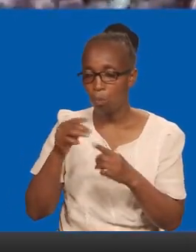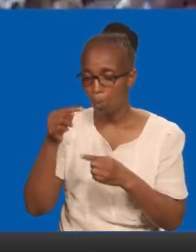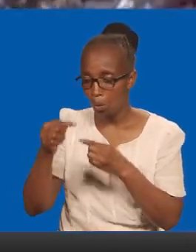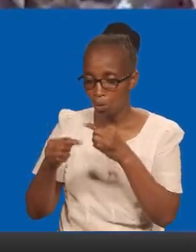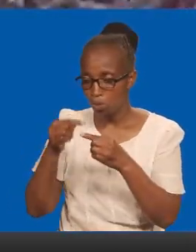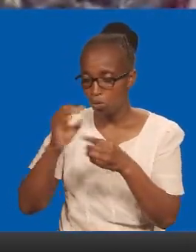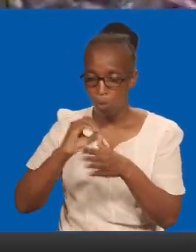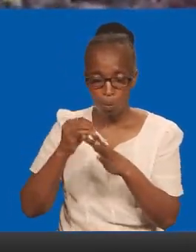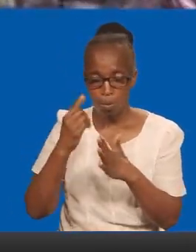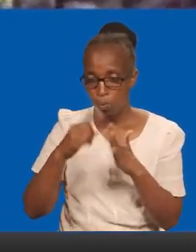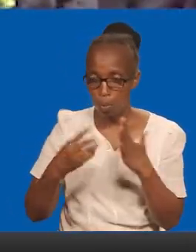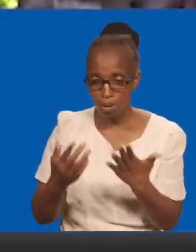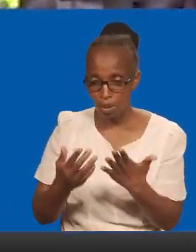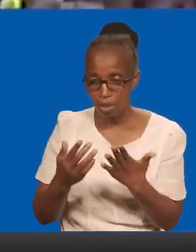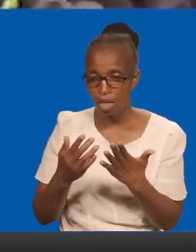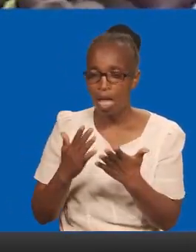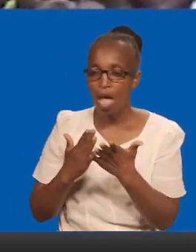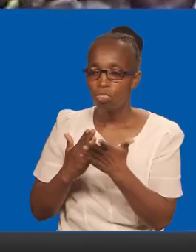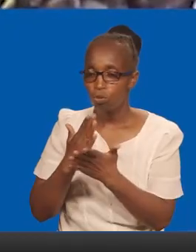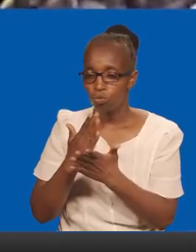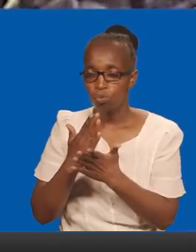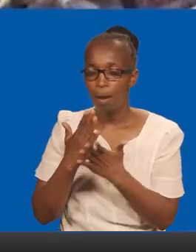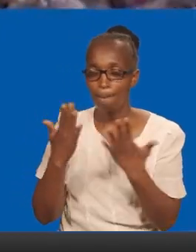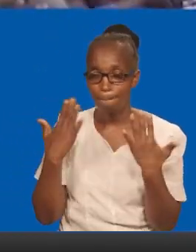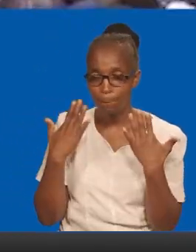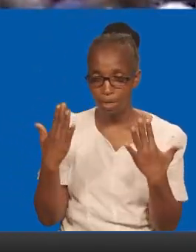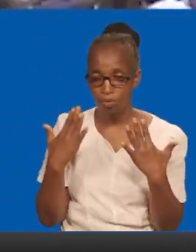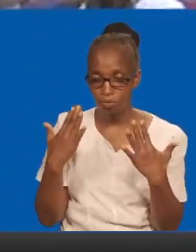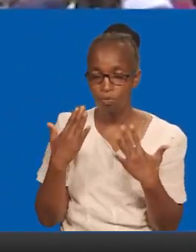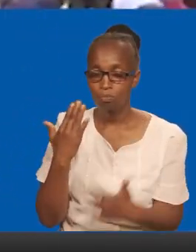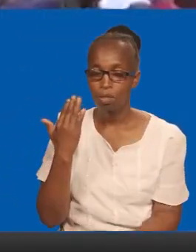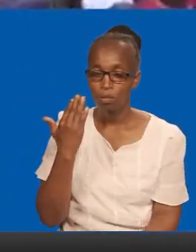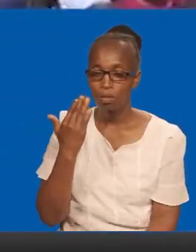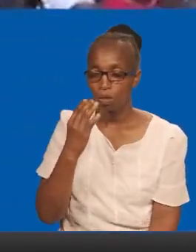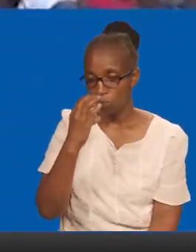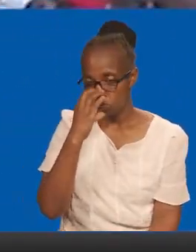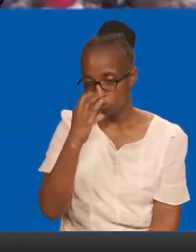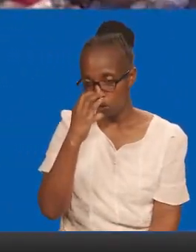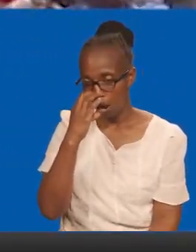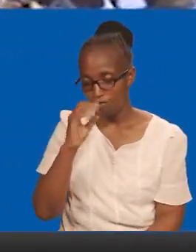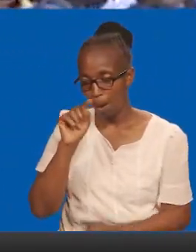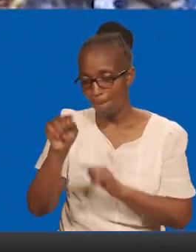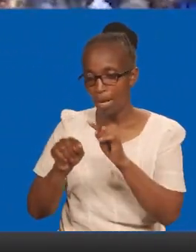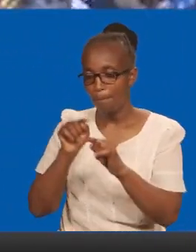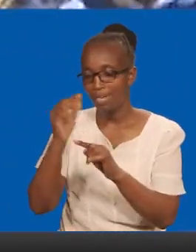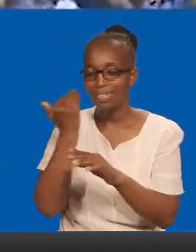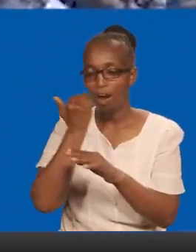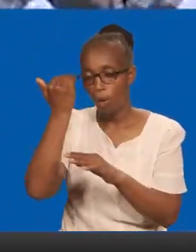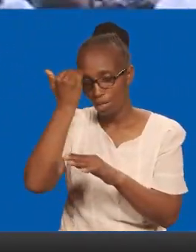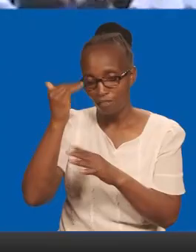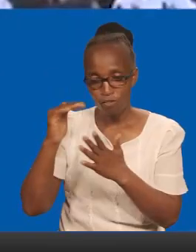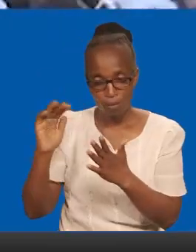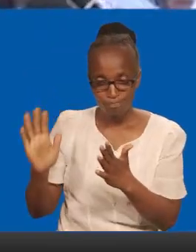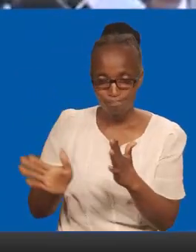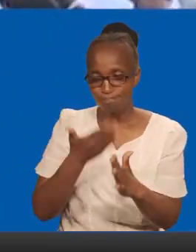Akizungumza katika soko la Kageta eneo la Igembe kaunti ya Meru, Rais William Ruto amelaumu mahakama kwa kutupilia mbali ushuru